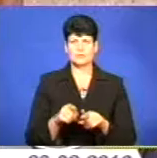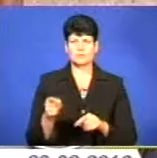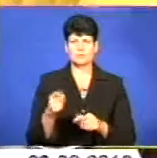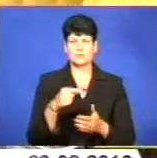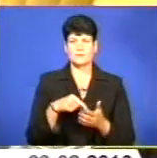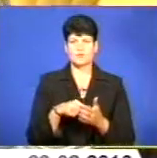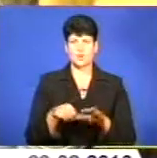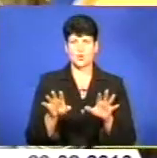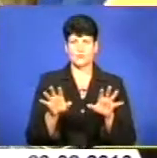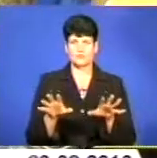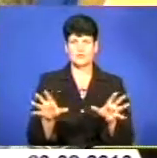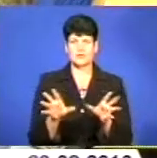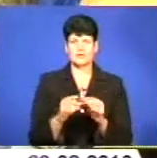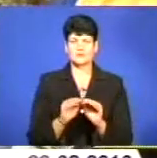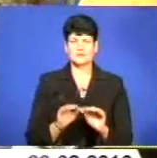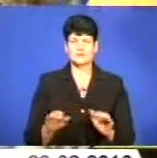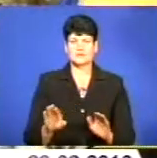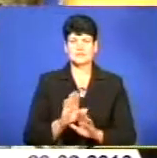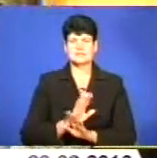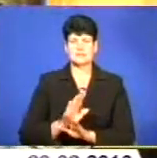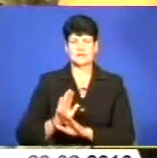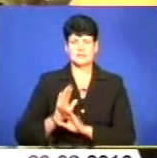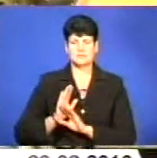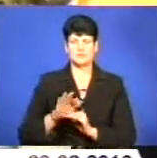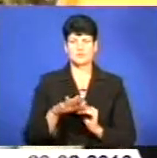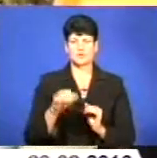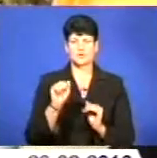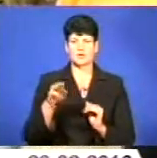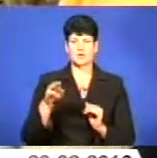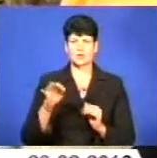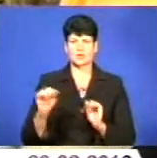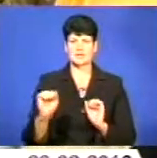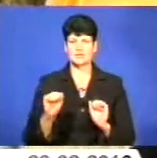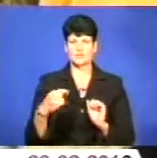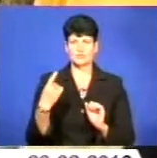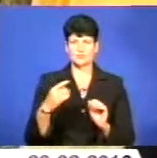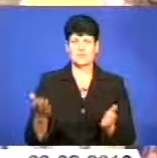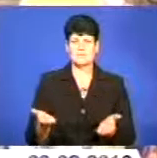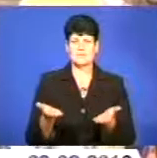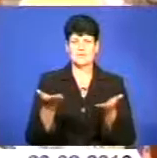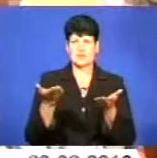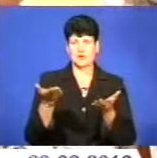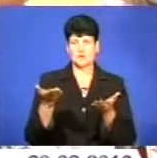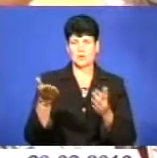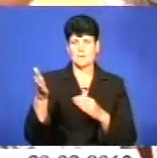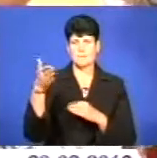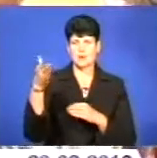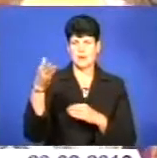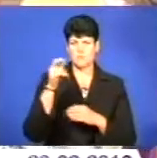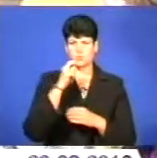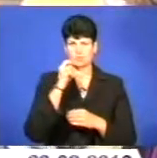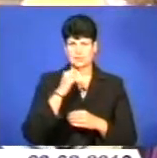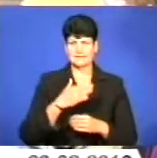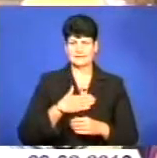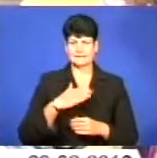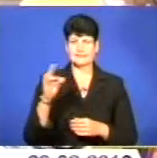голови. Разом із дітьми загиблих у зоні АТО-бійців керівництво області підняло прапор України. Для нас, як для